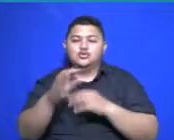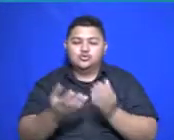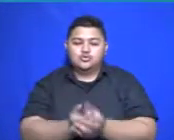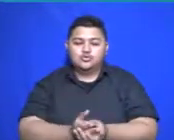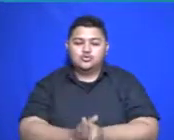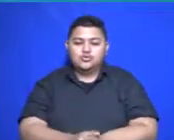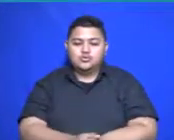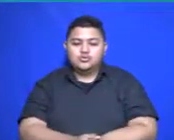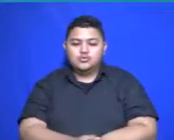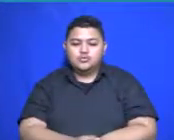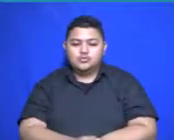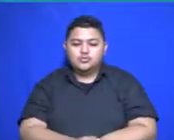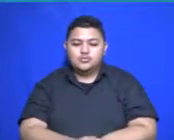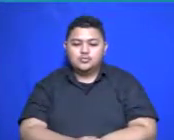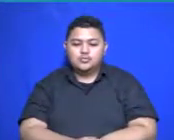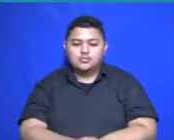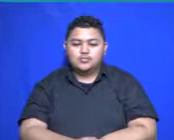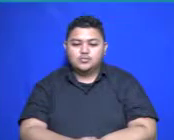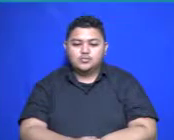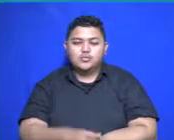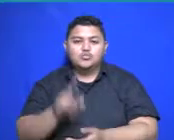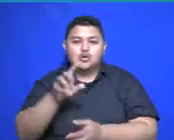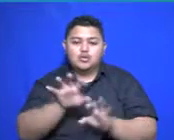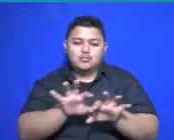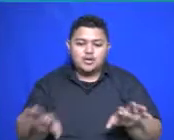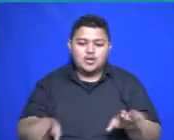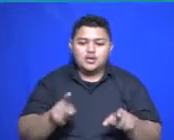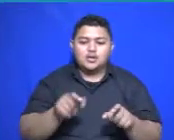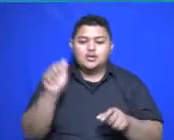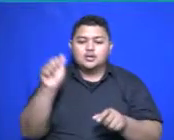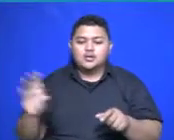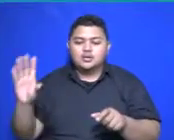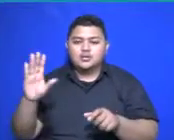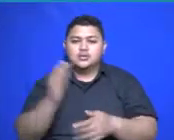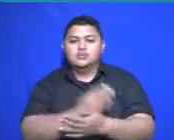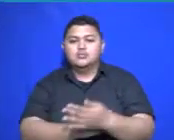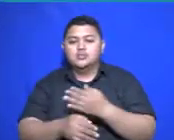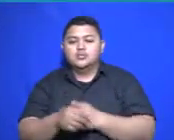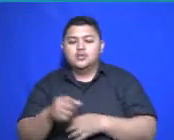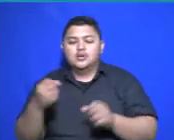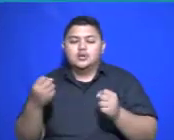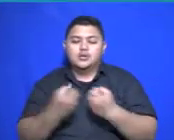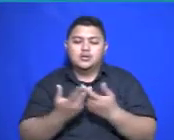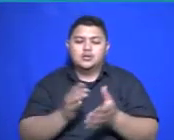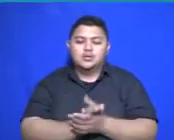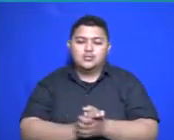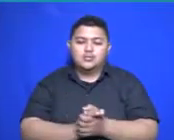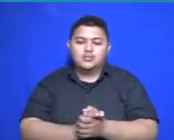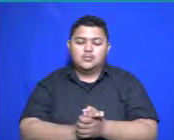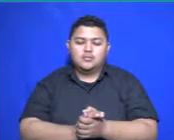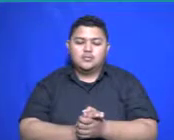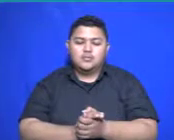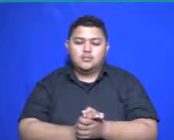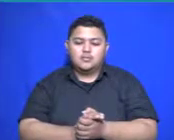Dan itu juga bukan hanya dibandingkan dengan Asian Para Games, tetapi juga dibandingkan dengan Paralympic Games. Jadi dibandingkan dengan Paralympic